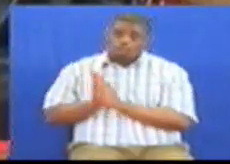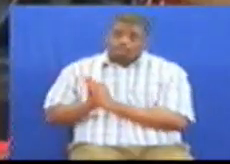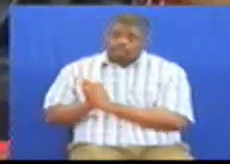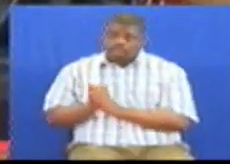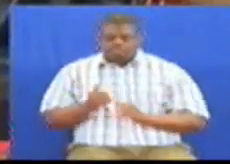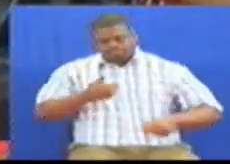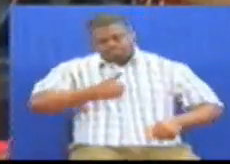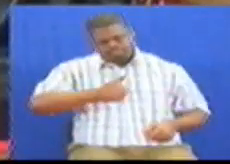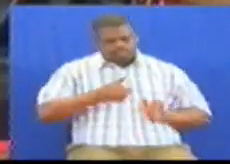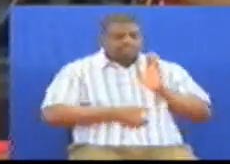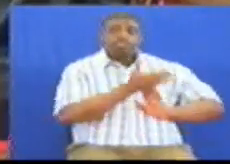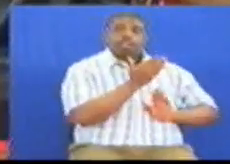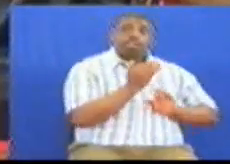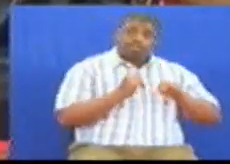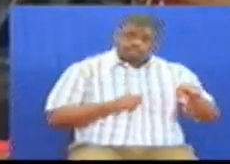Tutaanza na